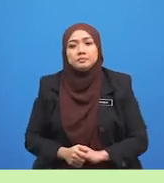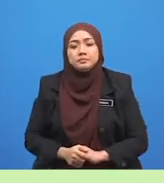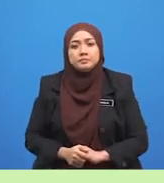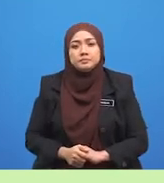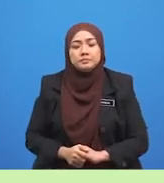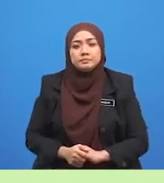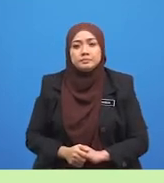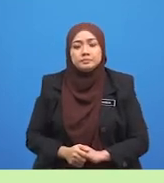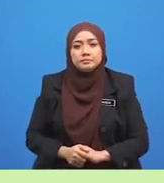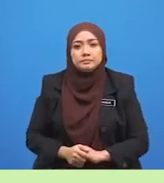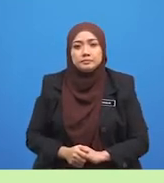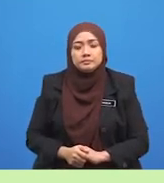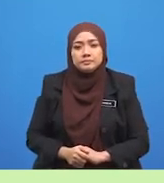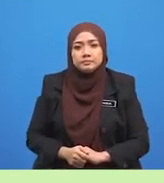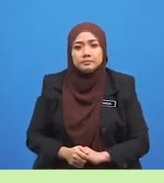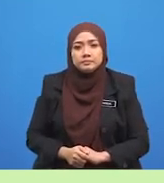itu.